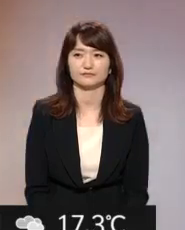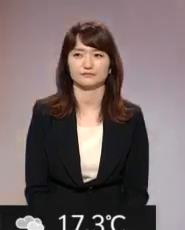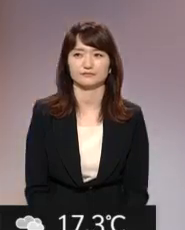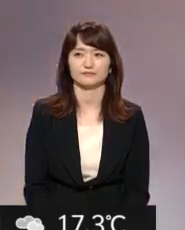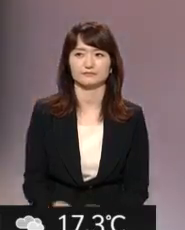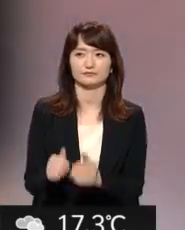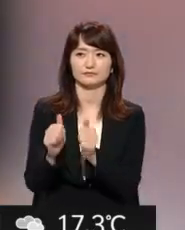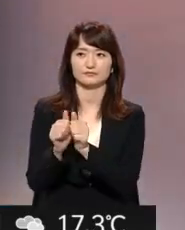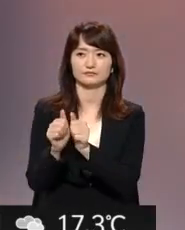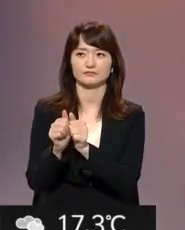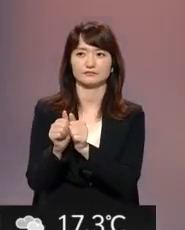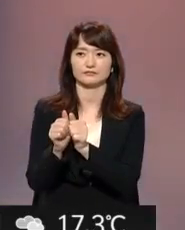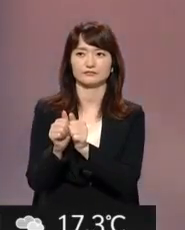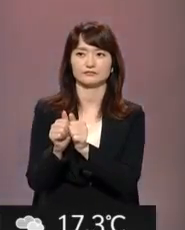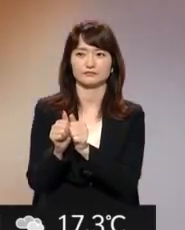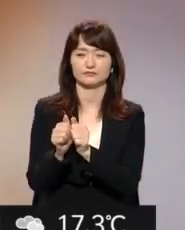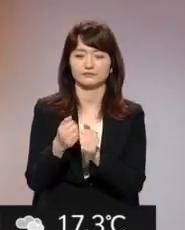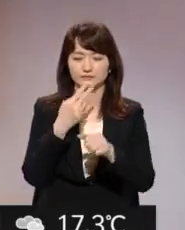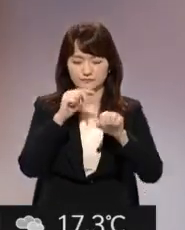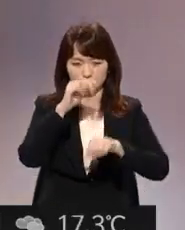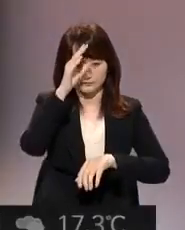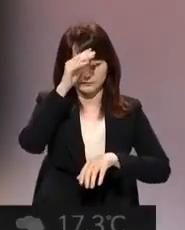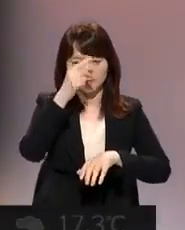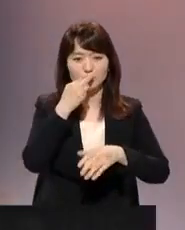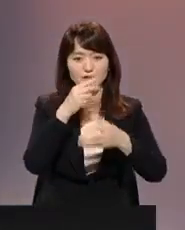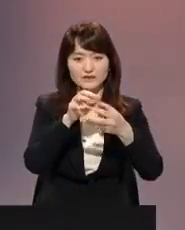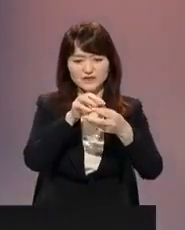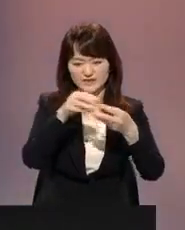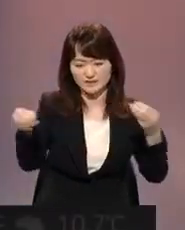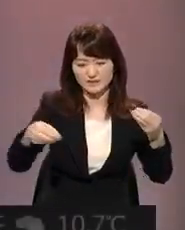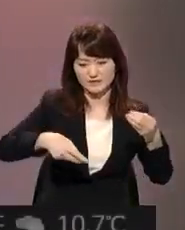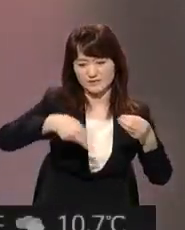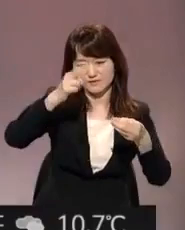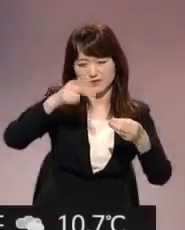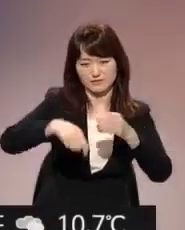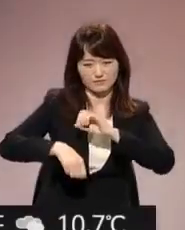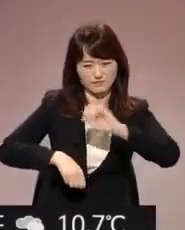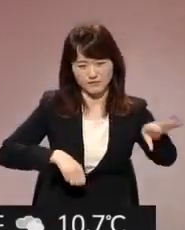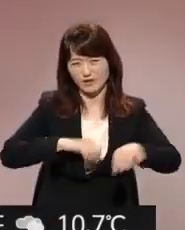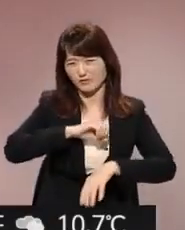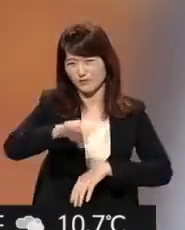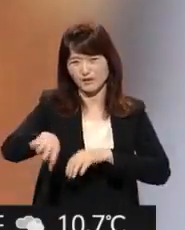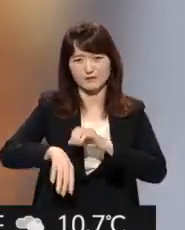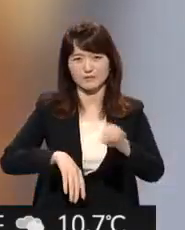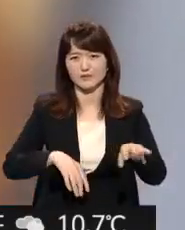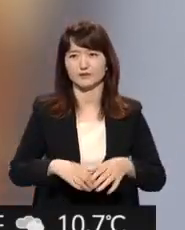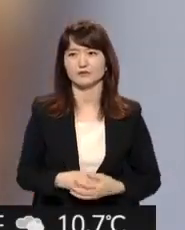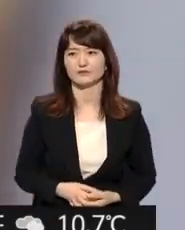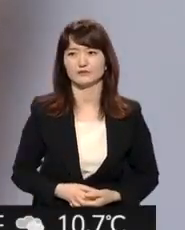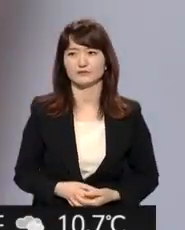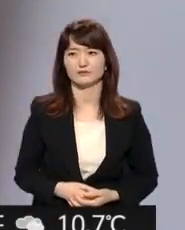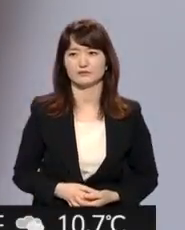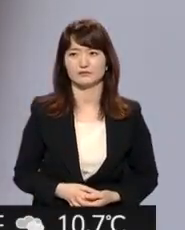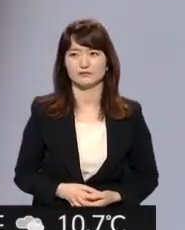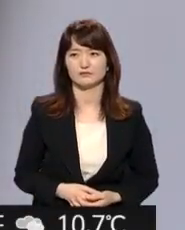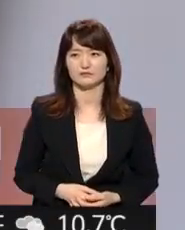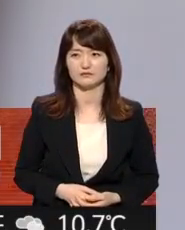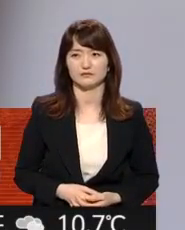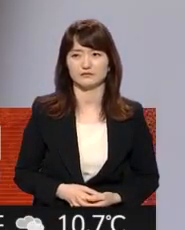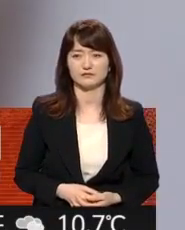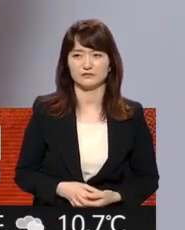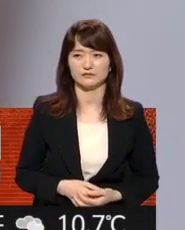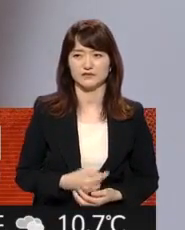한 남성이 가위로 생닭이 들어있는 비닐을 뜯어서 바닥에 내동댕이치는 모습입니다. 네, 저렇게 내동댕이치더니